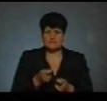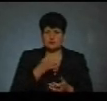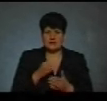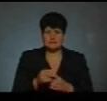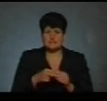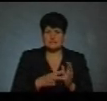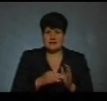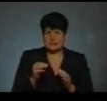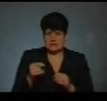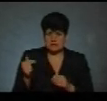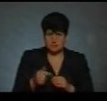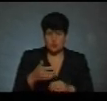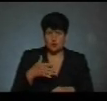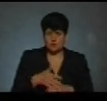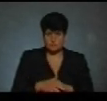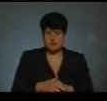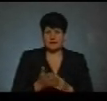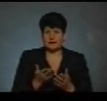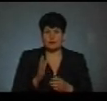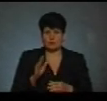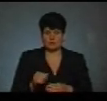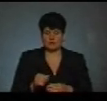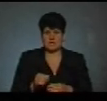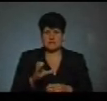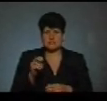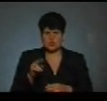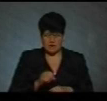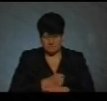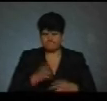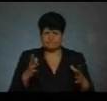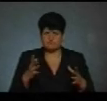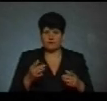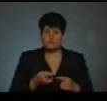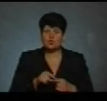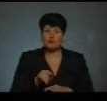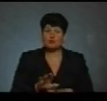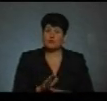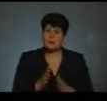гривень. Розумієш, яке може бути соціальний вибух в даному випадку. Але